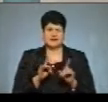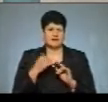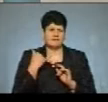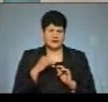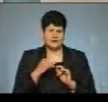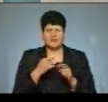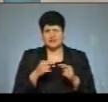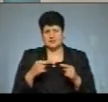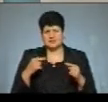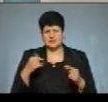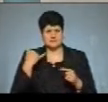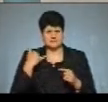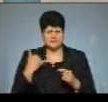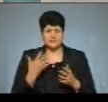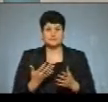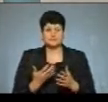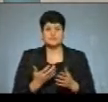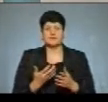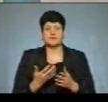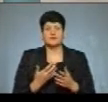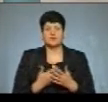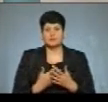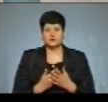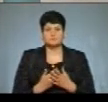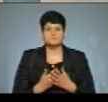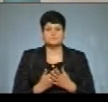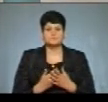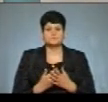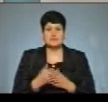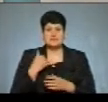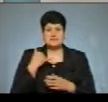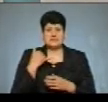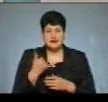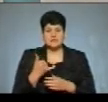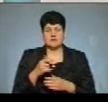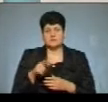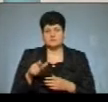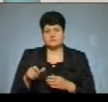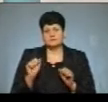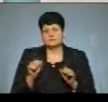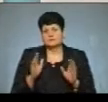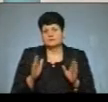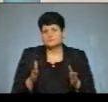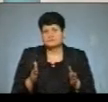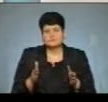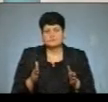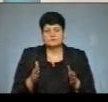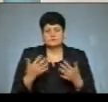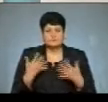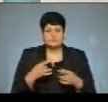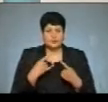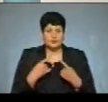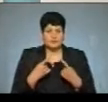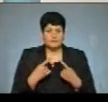але всякі телефонні дзвінки. Тобто звернення громадян можуть бути, знову ж таки, як сказано було в